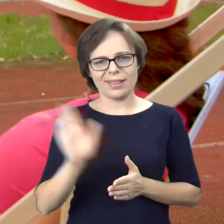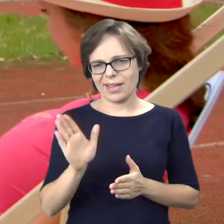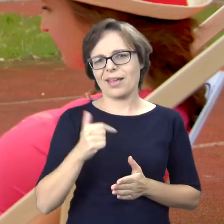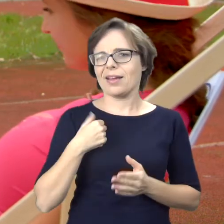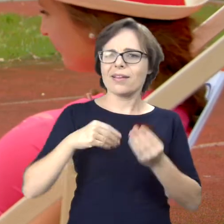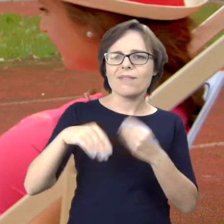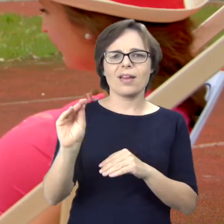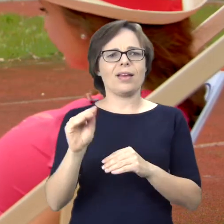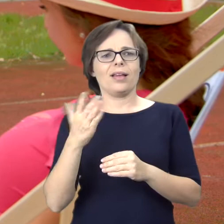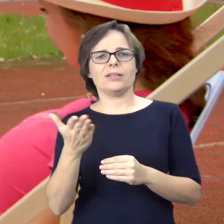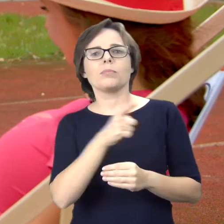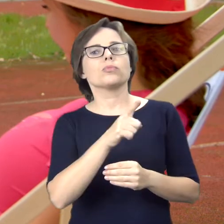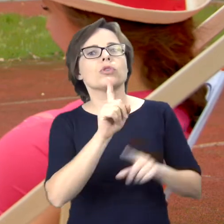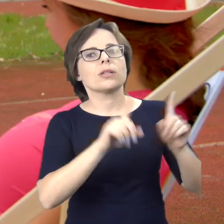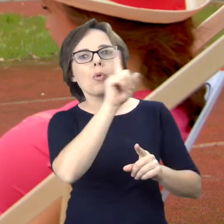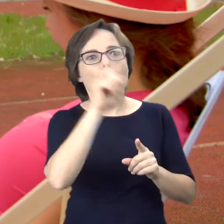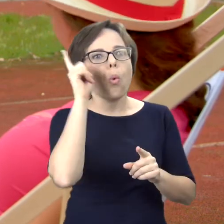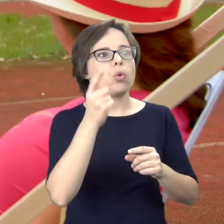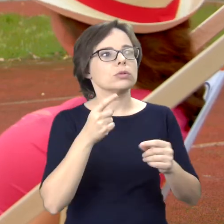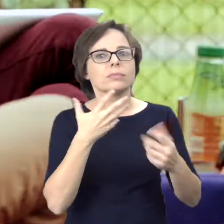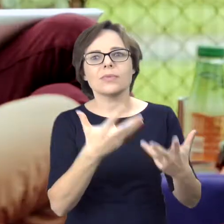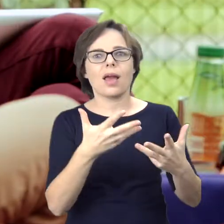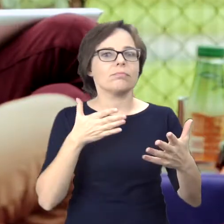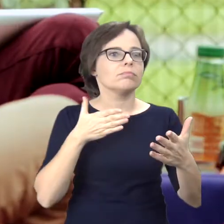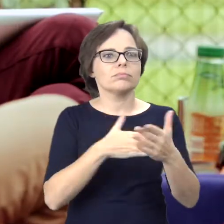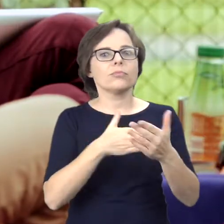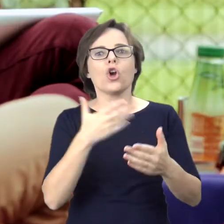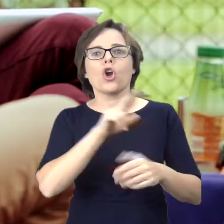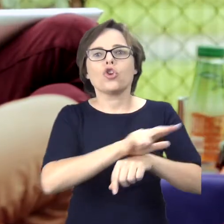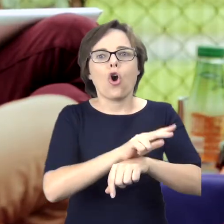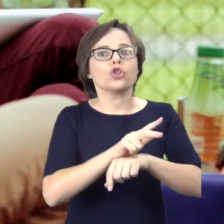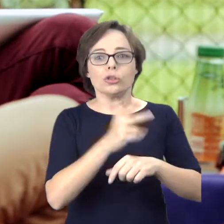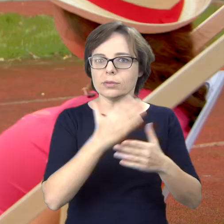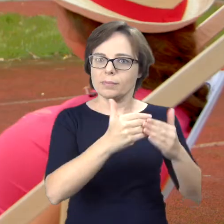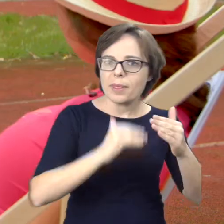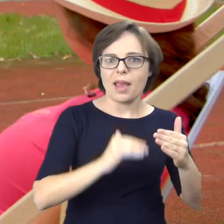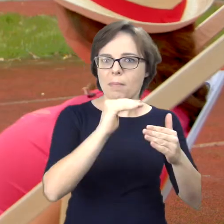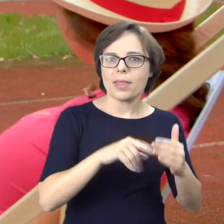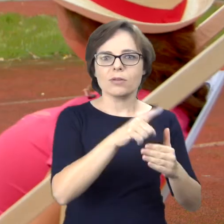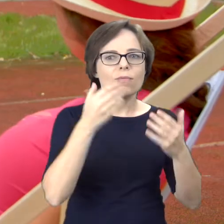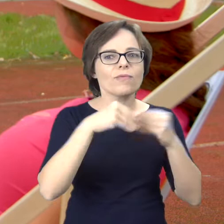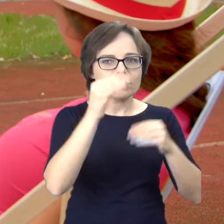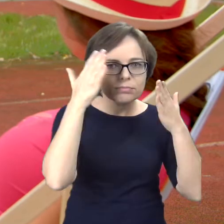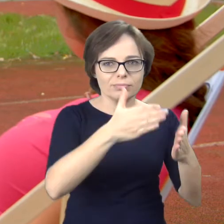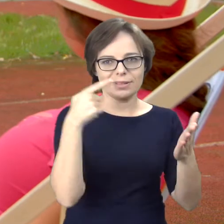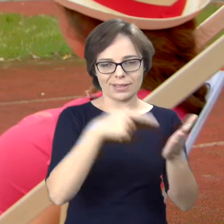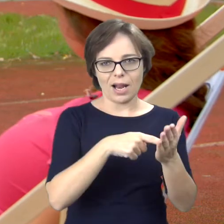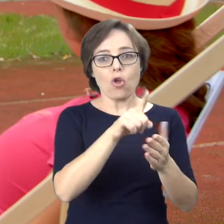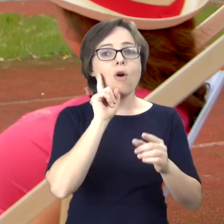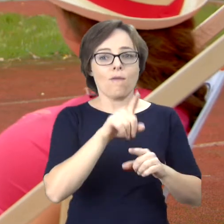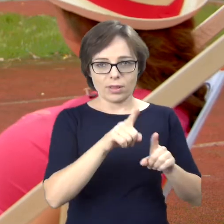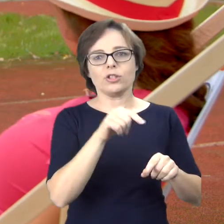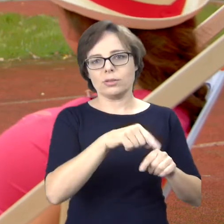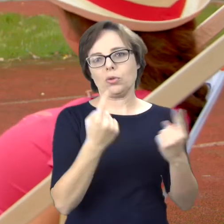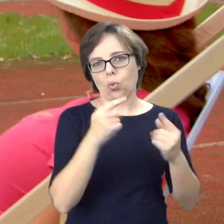wiesz, chcą łamać na przykład 3 godziny w maratonie, to już jest naprawdę trudny trening i bardzo taki, wiesz, nastawiony i sfokusowany na cel i wtedy faktycznie możecie odciąć. Ja mam